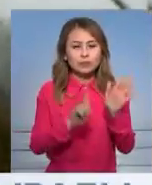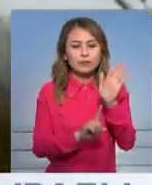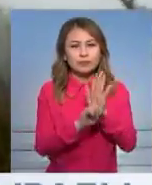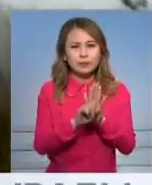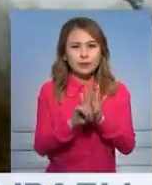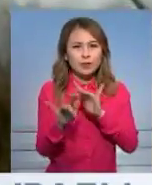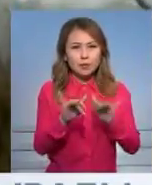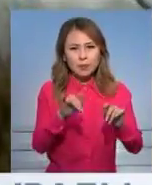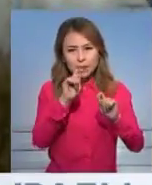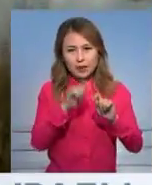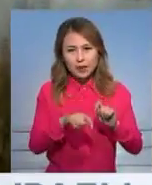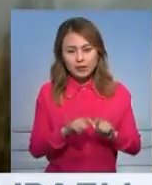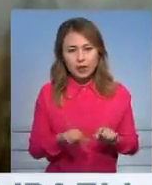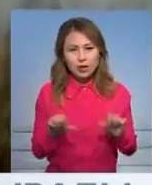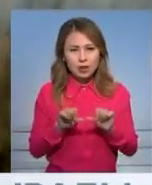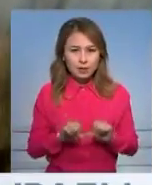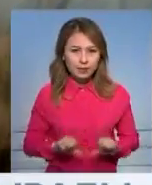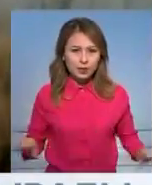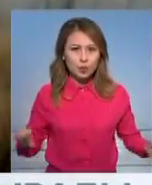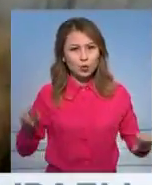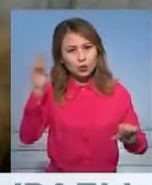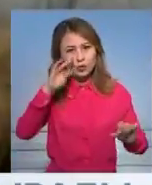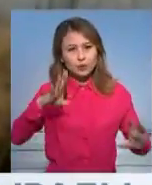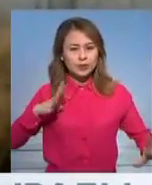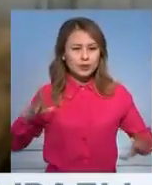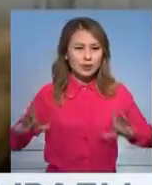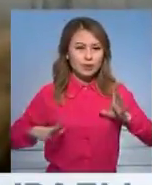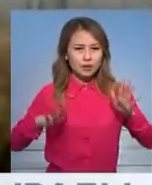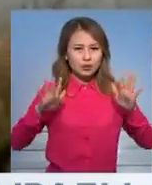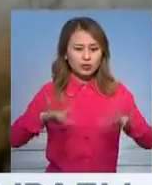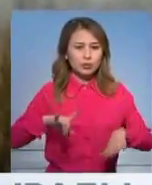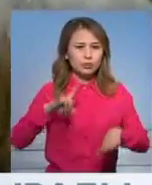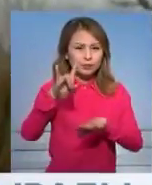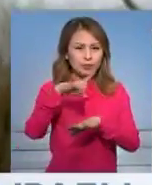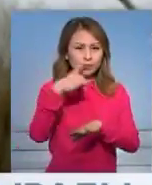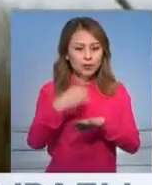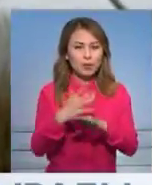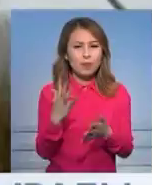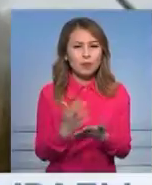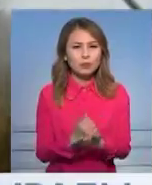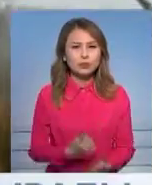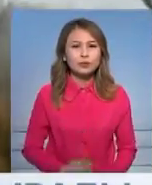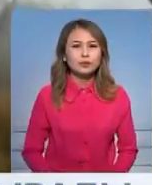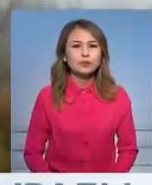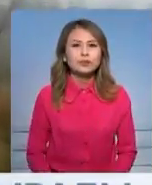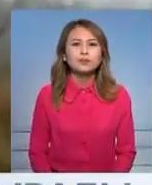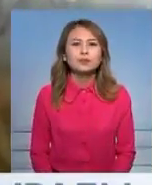қылмыстық іс қозғалды. Тергеу комитетінің өкілдері оның оқу-жаттығу кезінде апатқа ұшырағанын айтып отыр.